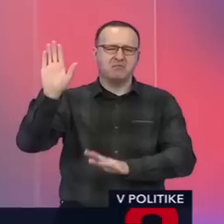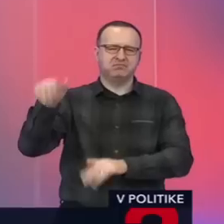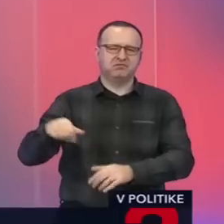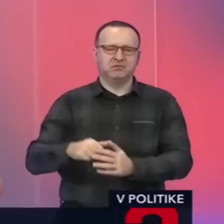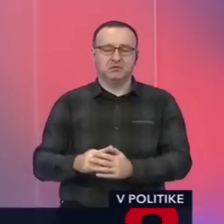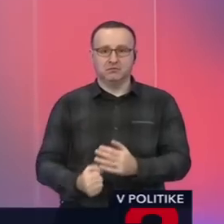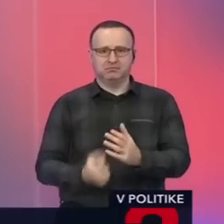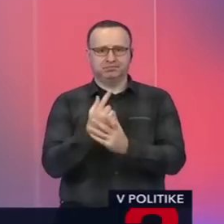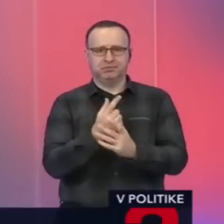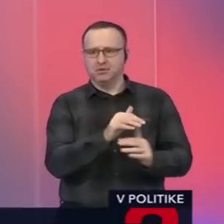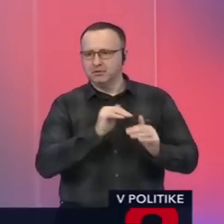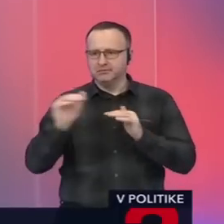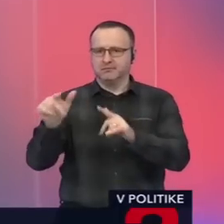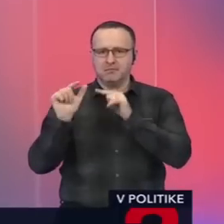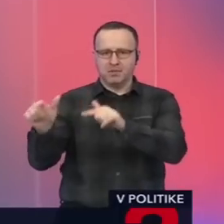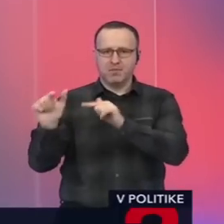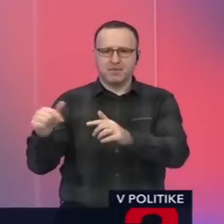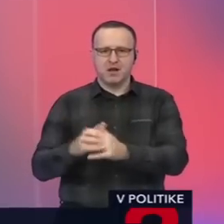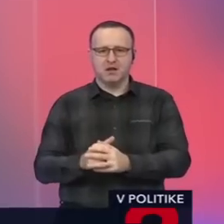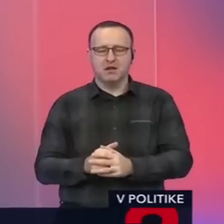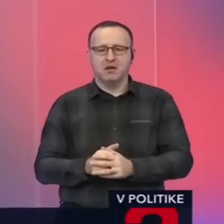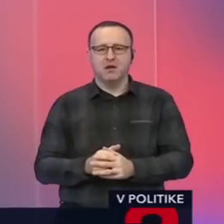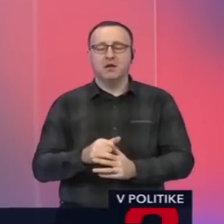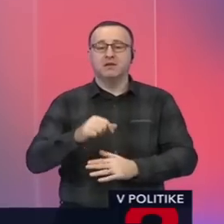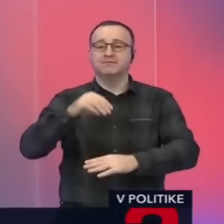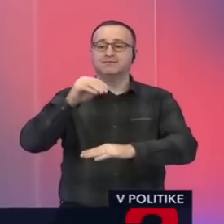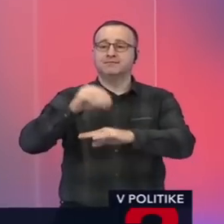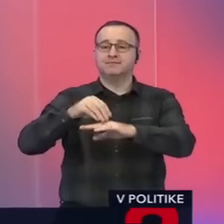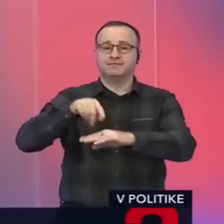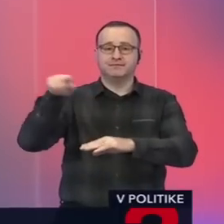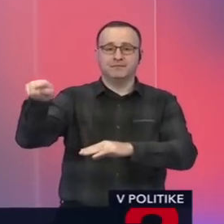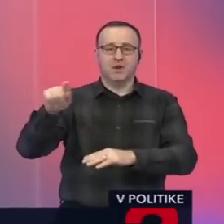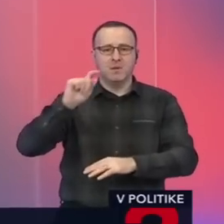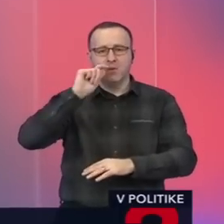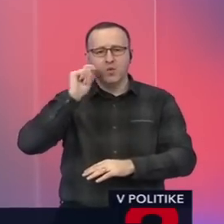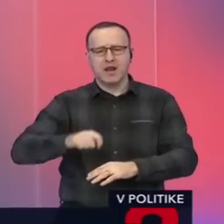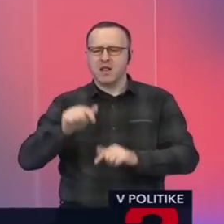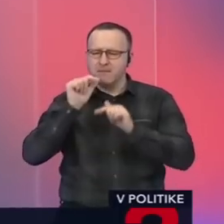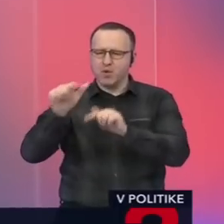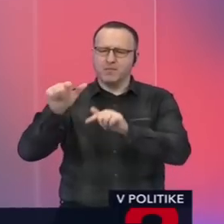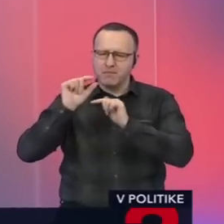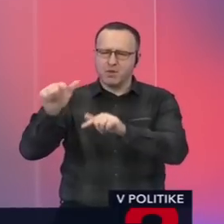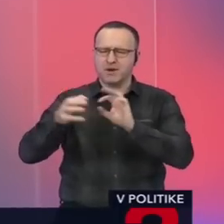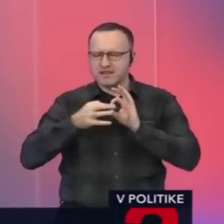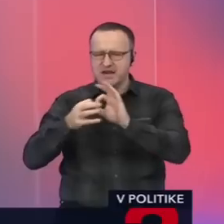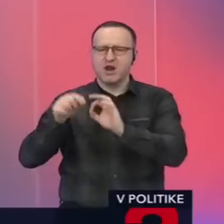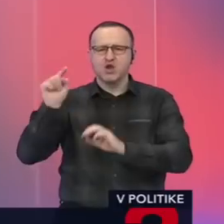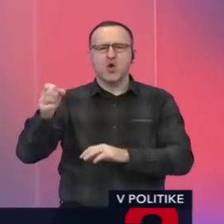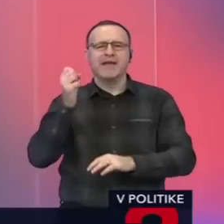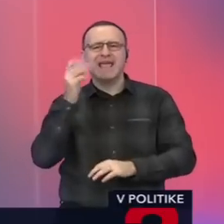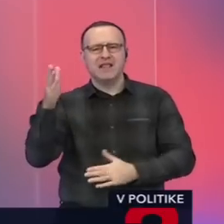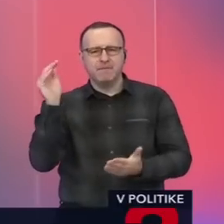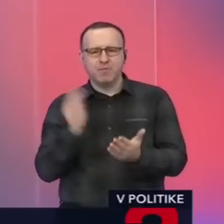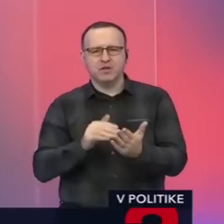tak ten odkaz, ktorý dostali, že budeme podporovať Ukrajinu dovtedy, dokedy to bude nutné, pretože